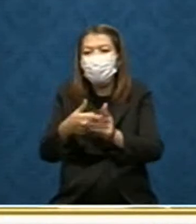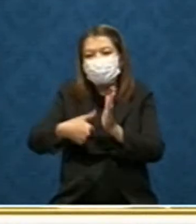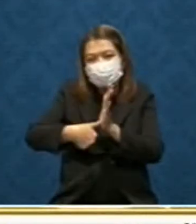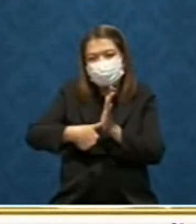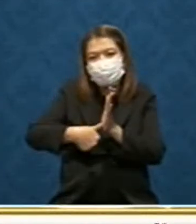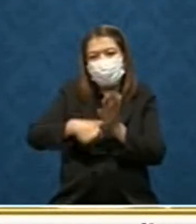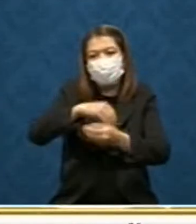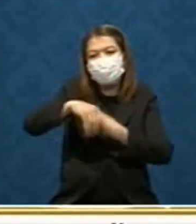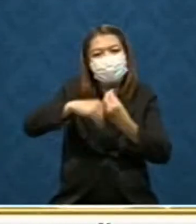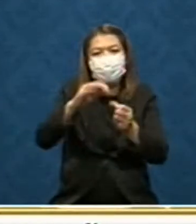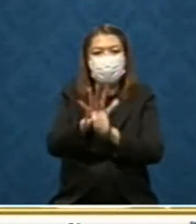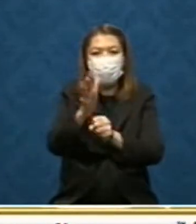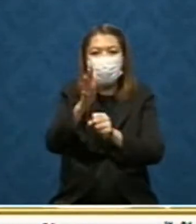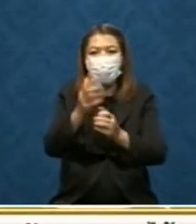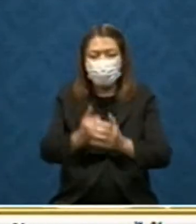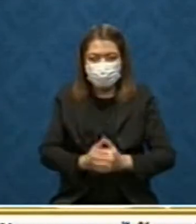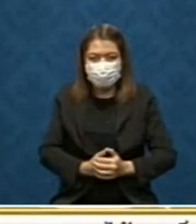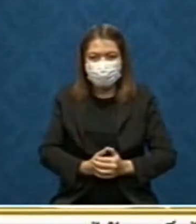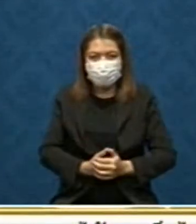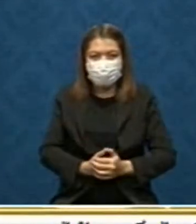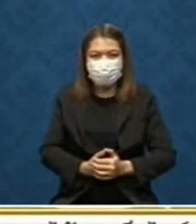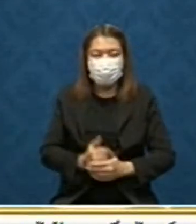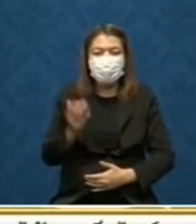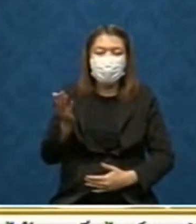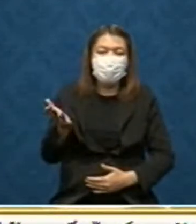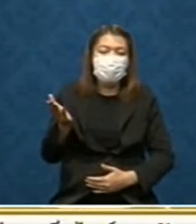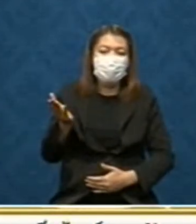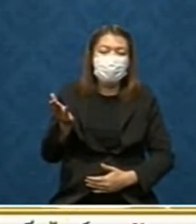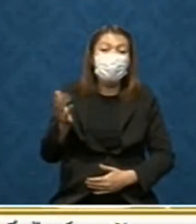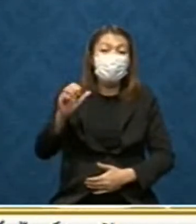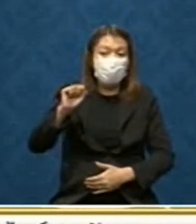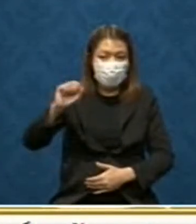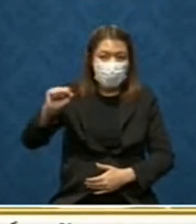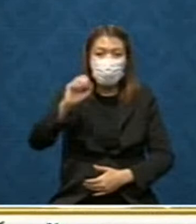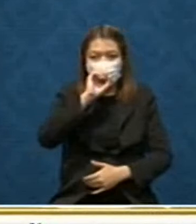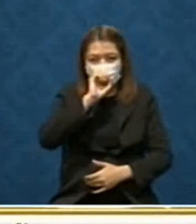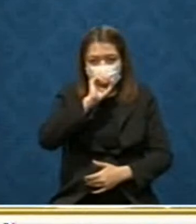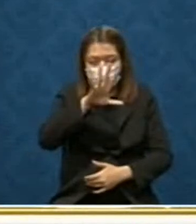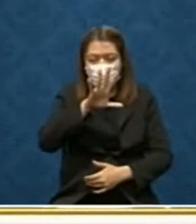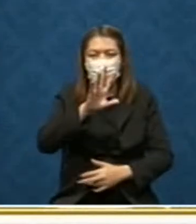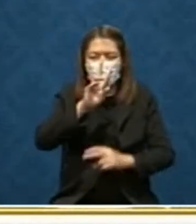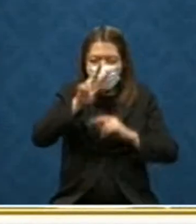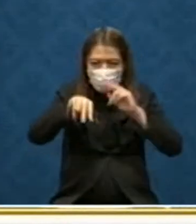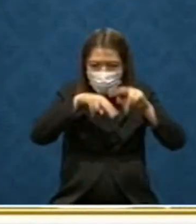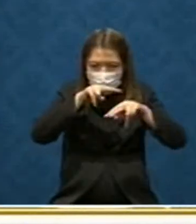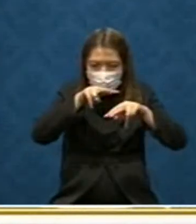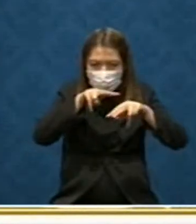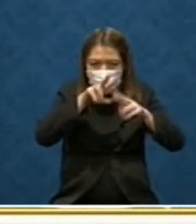แล้วเรื่องนี้กลศดาไม่ได้ลได Ä่ขมไปคนพบผลซำรวจ